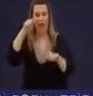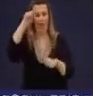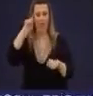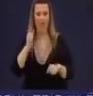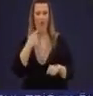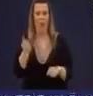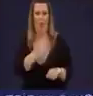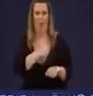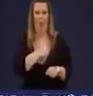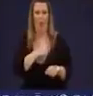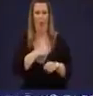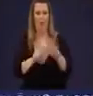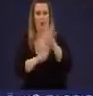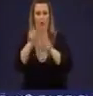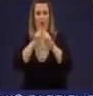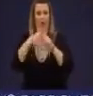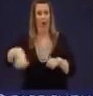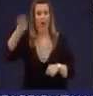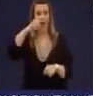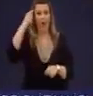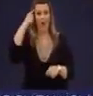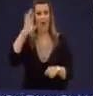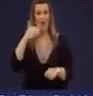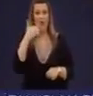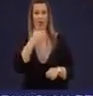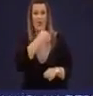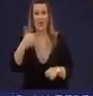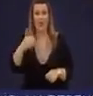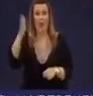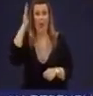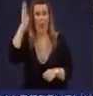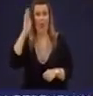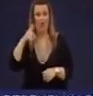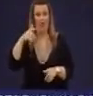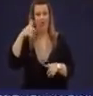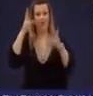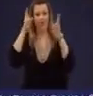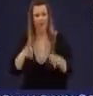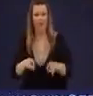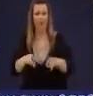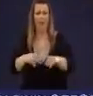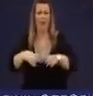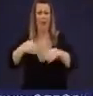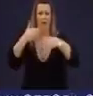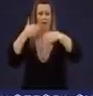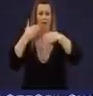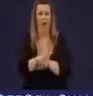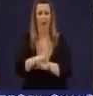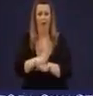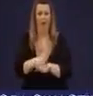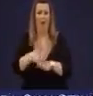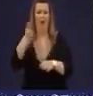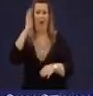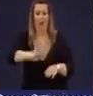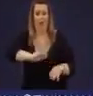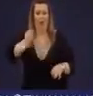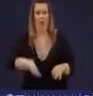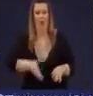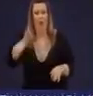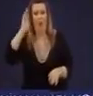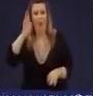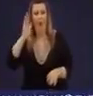ordusu. Heç kəsin o zaman ağlına gəlməzdi ki, Sovetlər bir zaman dağılacaq. Sovet İttifaqı tərkibində olan respublikalar